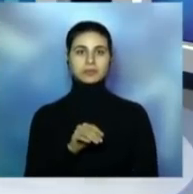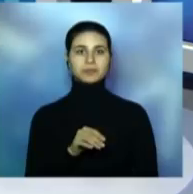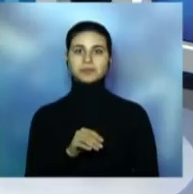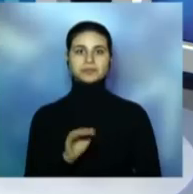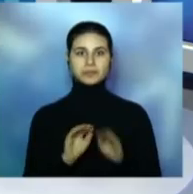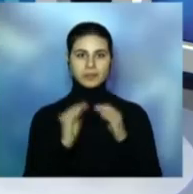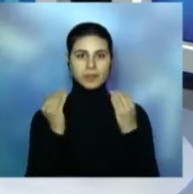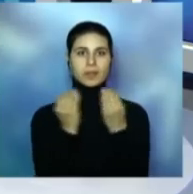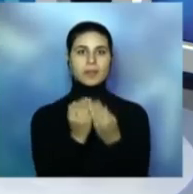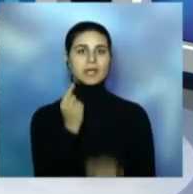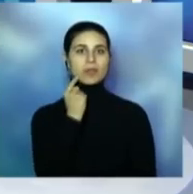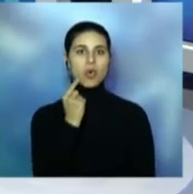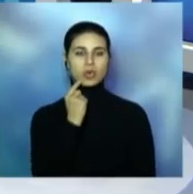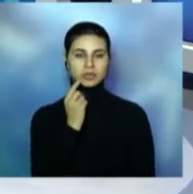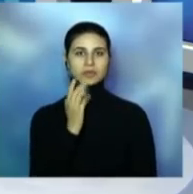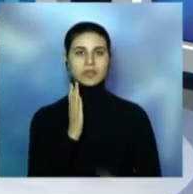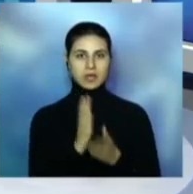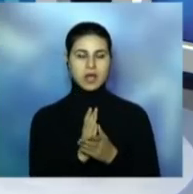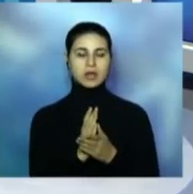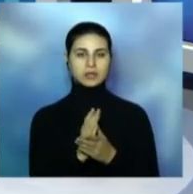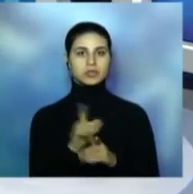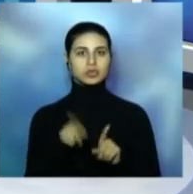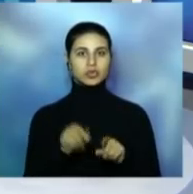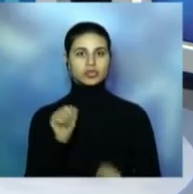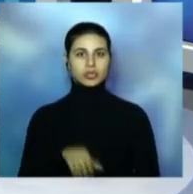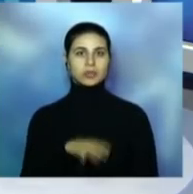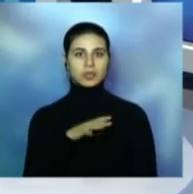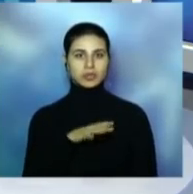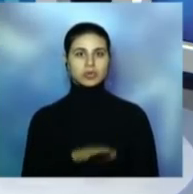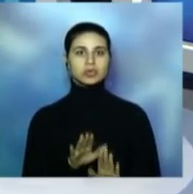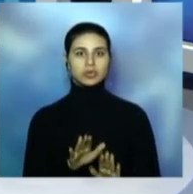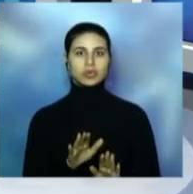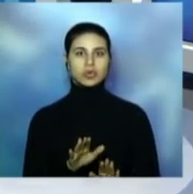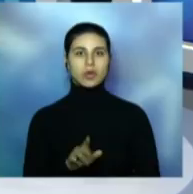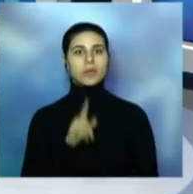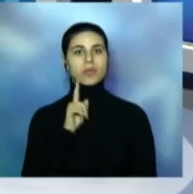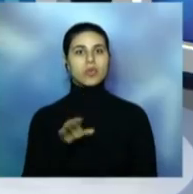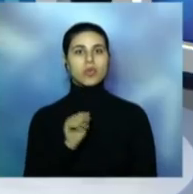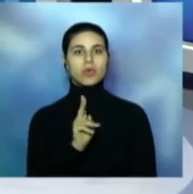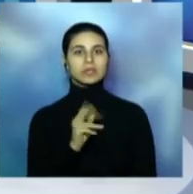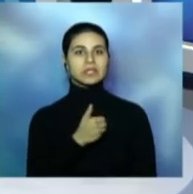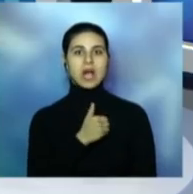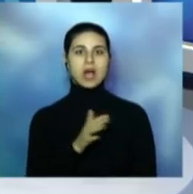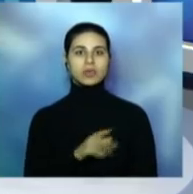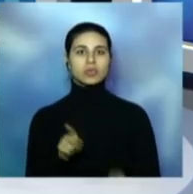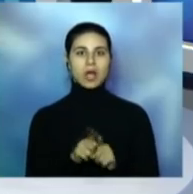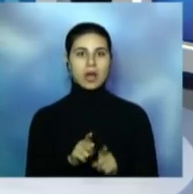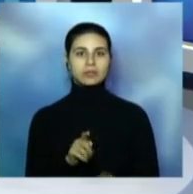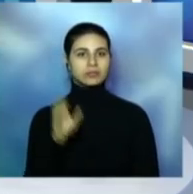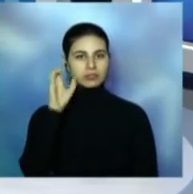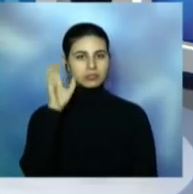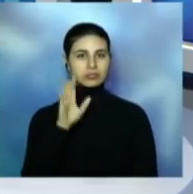ჩაკეტვა და სიმორცხე, გამოხატული სიმორცხე ემართება, ასე ვთქვათ, ხოლო მოზარდები, რომლებსაც არ უნდათ დაემორჩილონ ამ